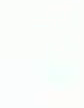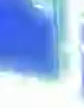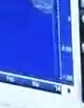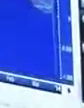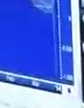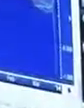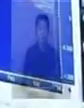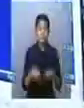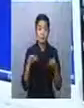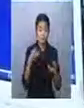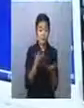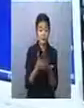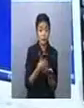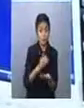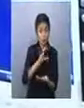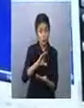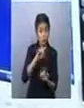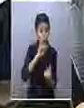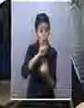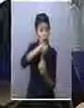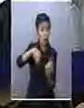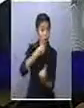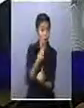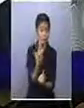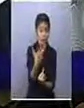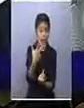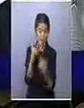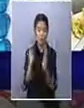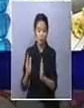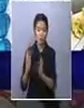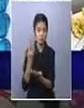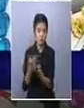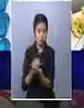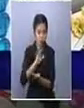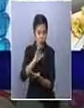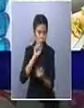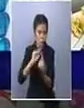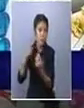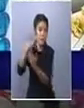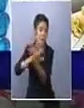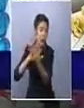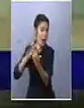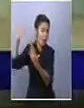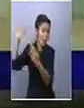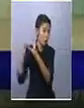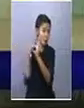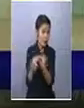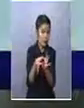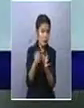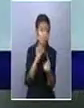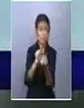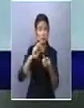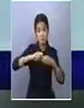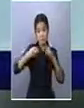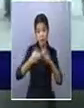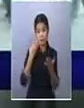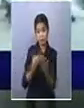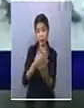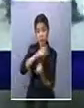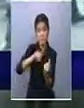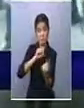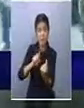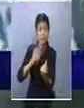การลงทุนตลาดหุ้นในช่วงไตรมาสที่3นักลงทุนยังต้องเผชิญกับความผันผวนจากต่างประเทศโดยเฉพาะปัญหาเศรษฐกิจของกรีซที่ยังคงมีเป็